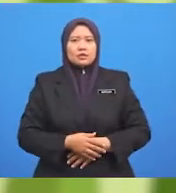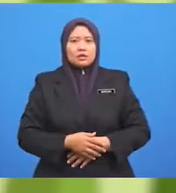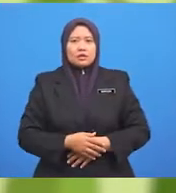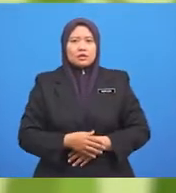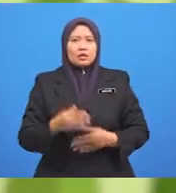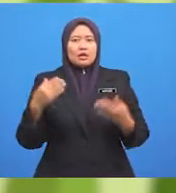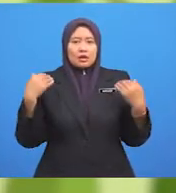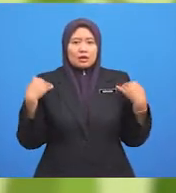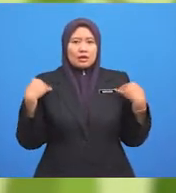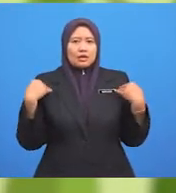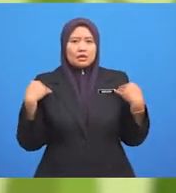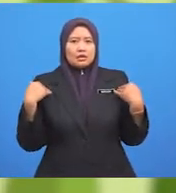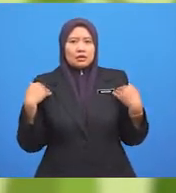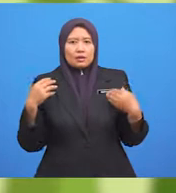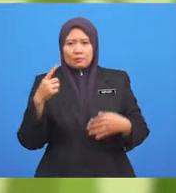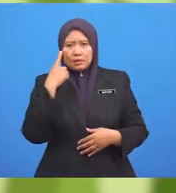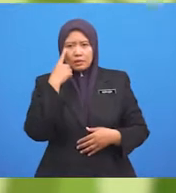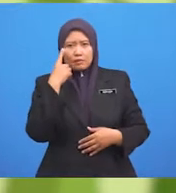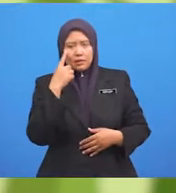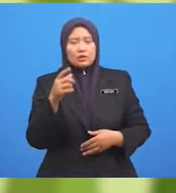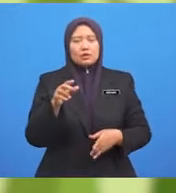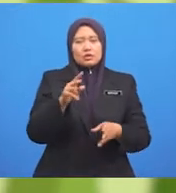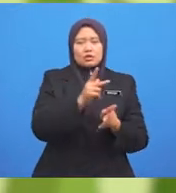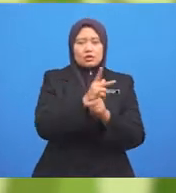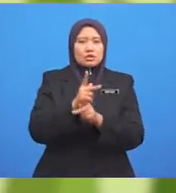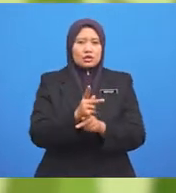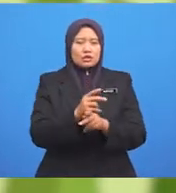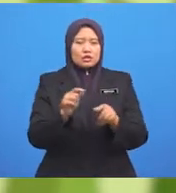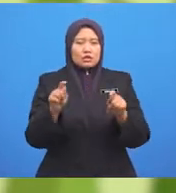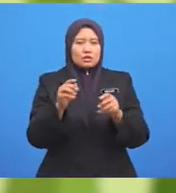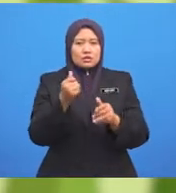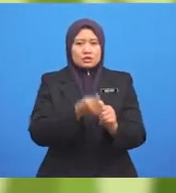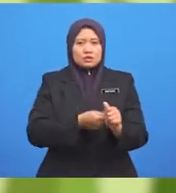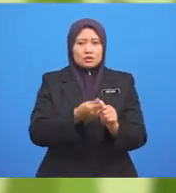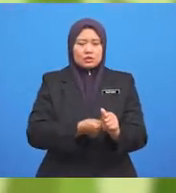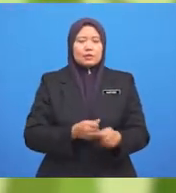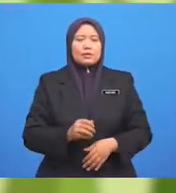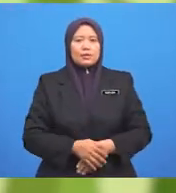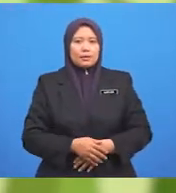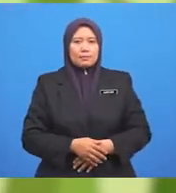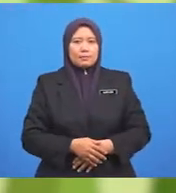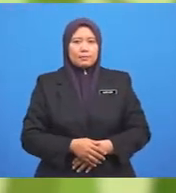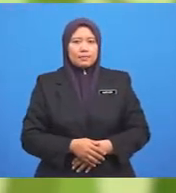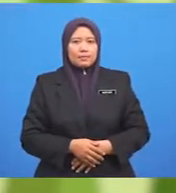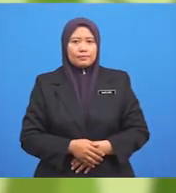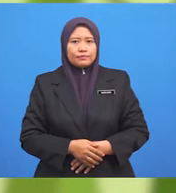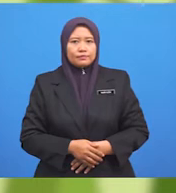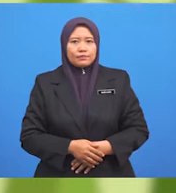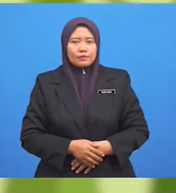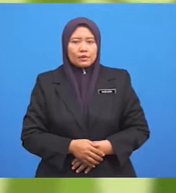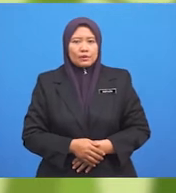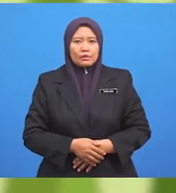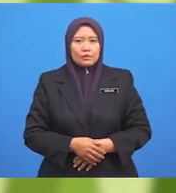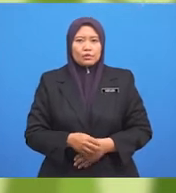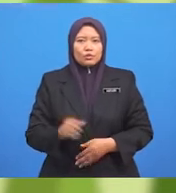di setiap pangkat di menara itu? Jawapan bagi soalan 2. Berdasarkan